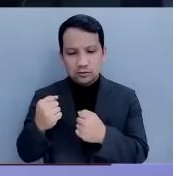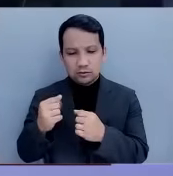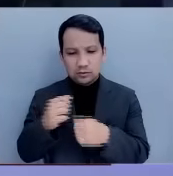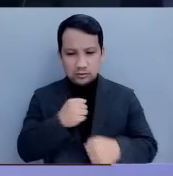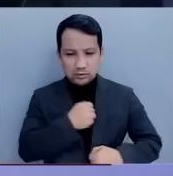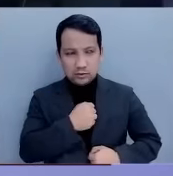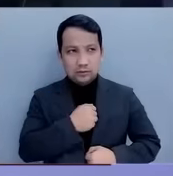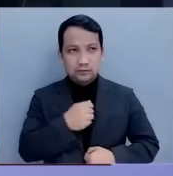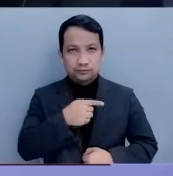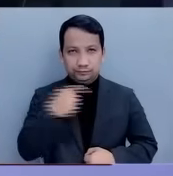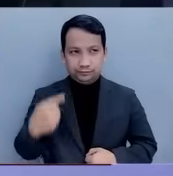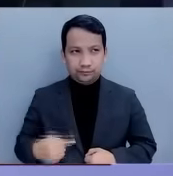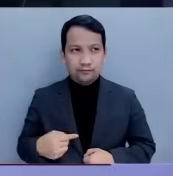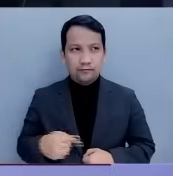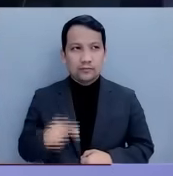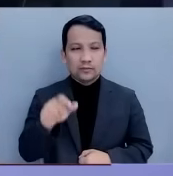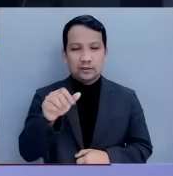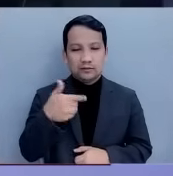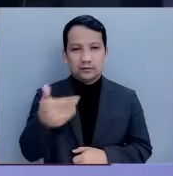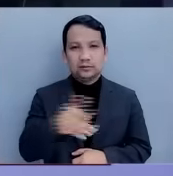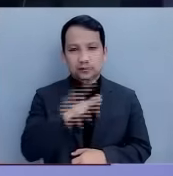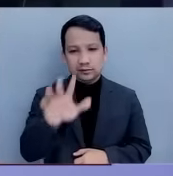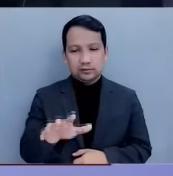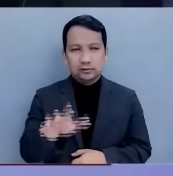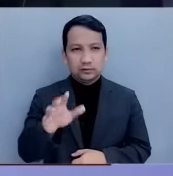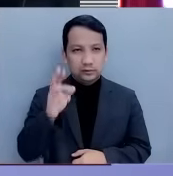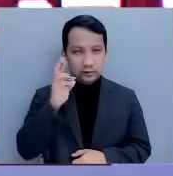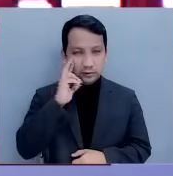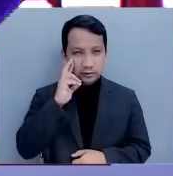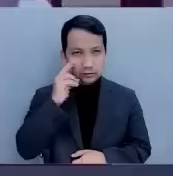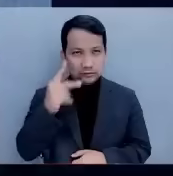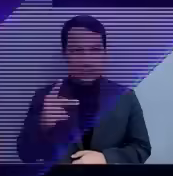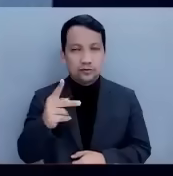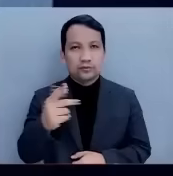ang China. Nasa frontline ng balitang yan si Rainiel Pawit.